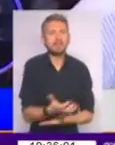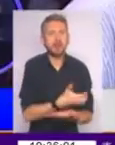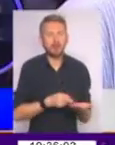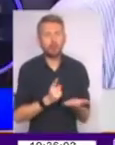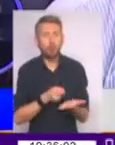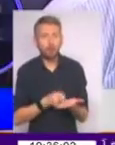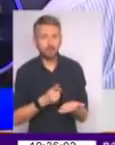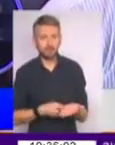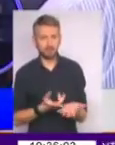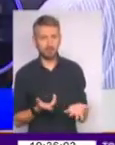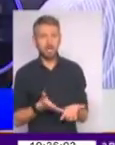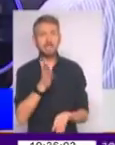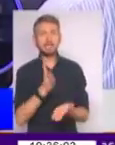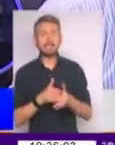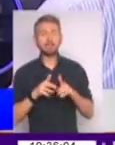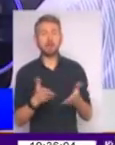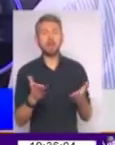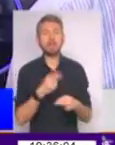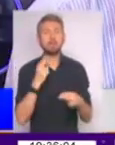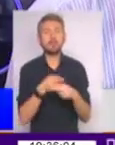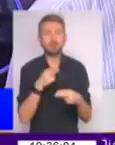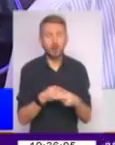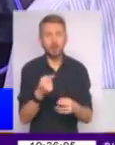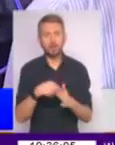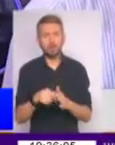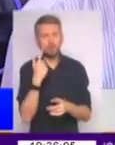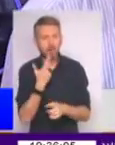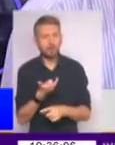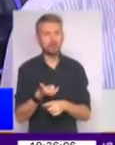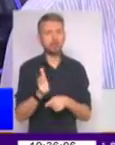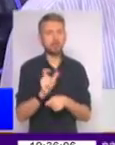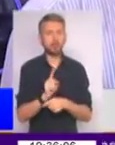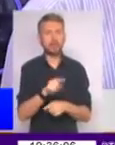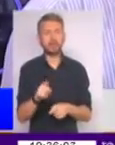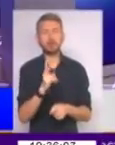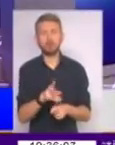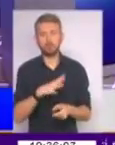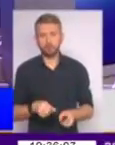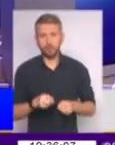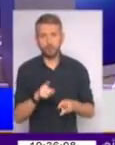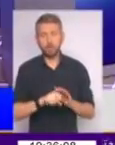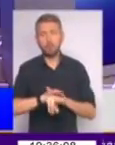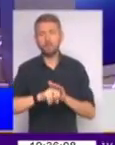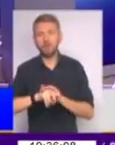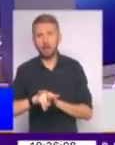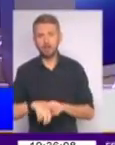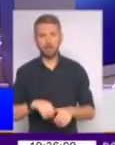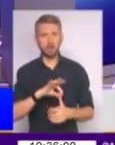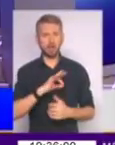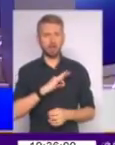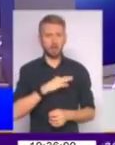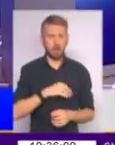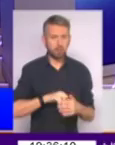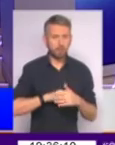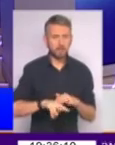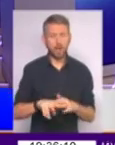доказом. Тобто є справи, які мішають, бо переважній більшості ті, хто вчинив злочин, вони повтікали. Спецпідзнач повтікали, саме